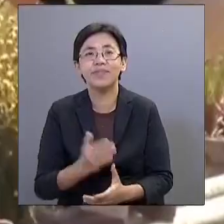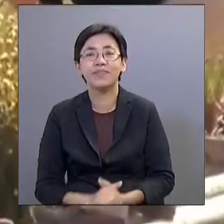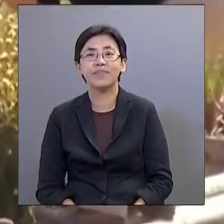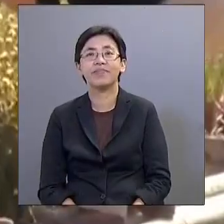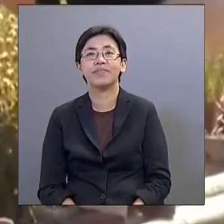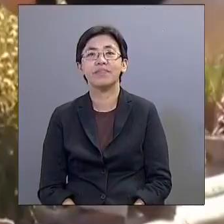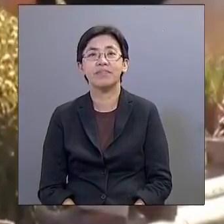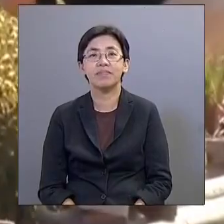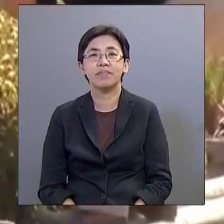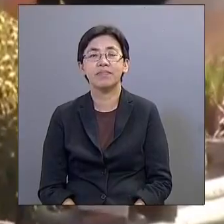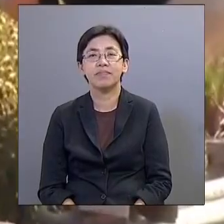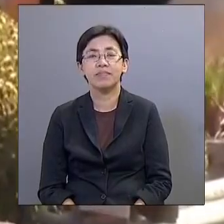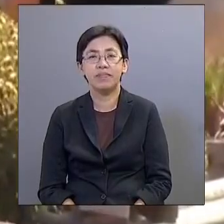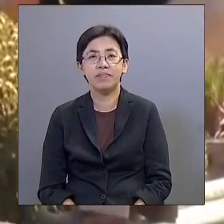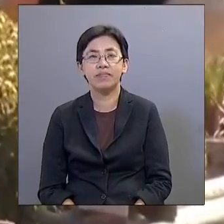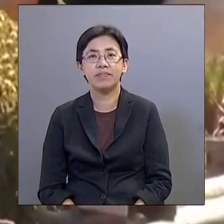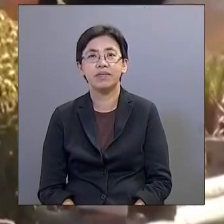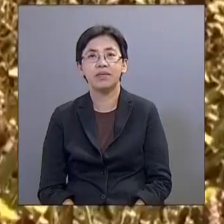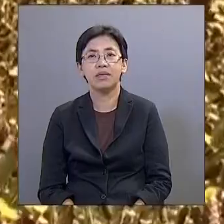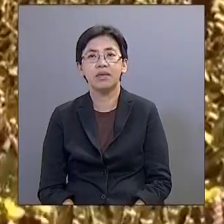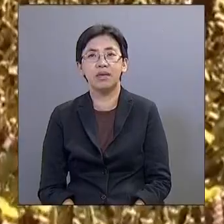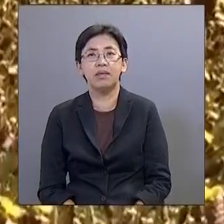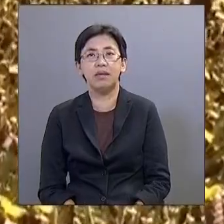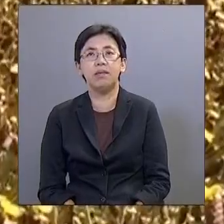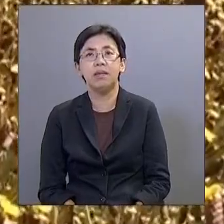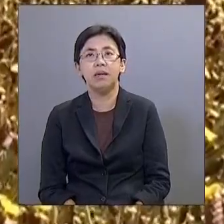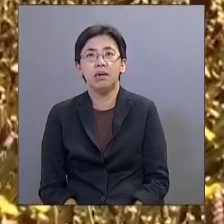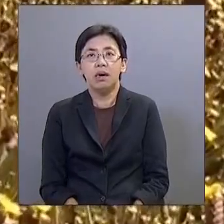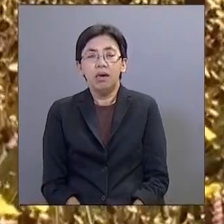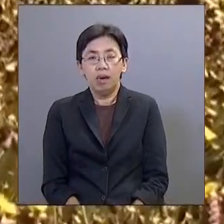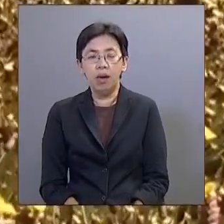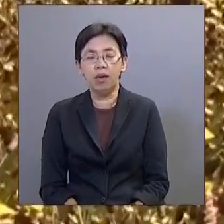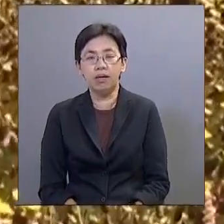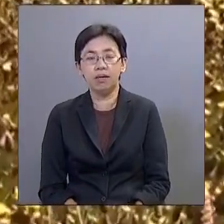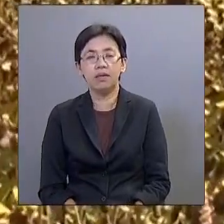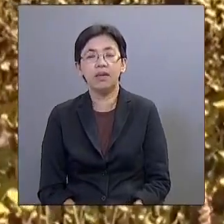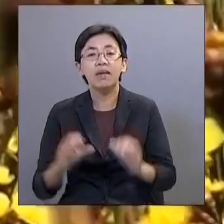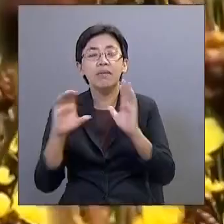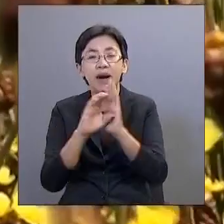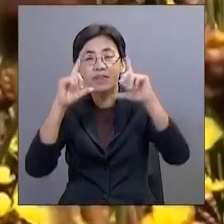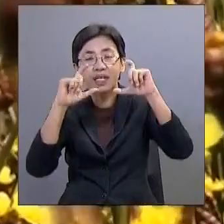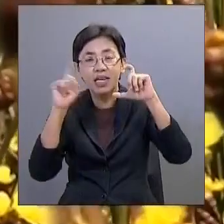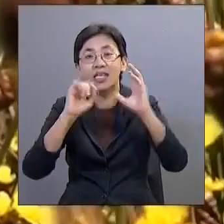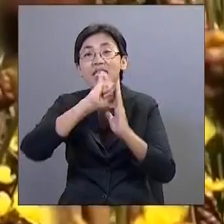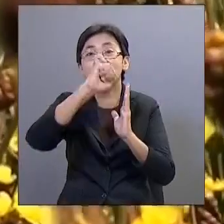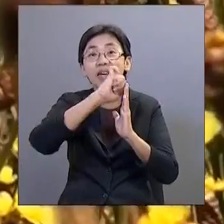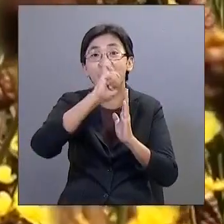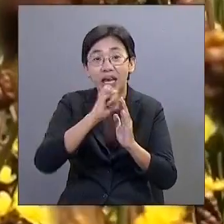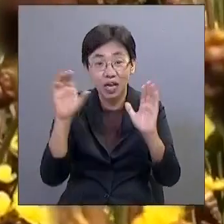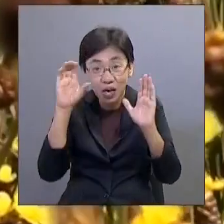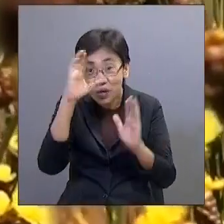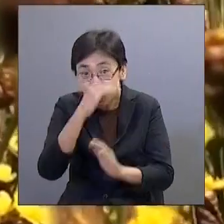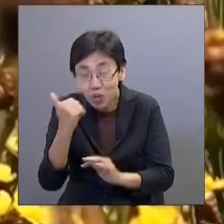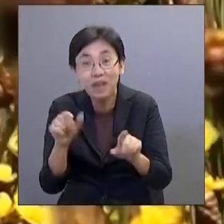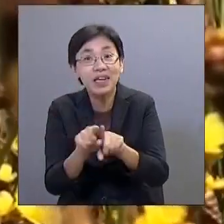บอกเลยนะ ยังไงคะ รูปที่คุณไปถ่ายกับพี่ปูเป้ที่เชียงใหม่ ทำไมคะ สวยได้แค่นี้ไหม